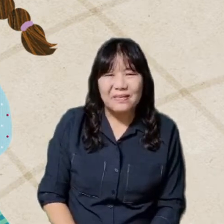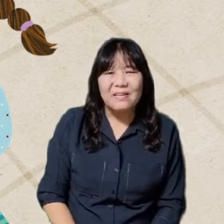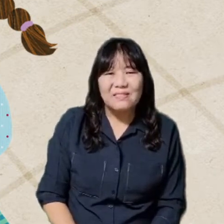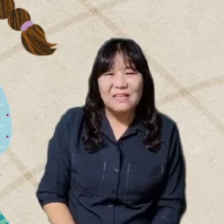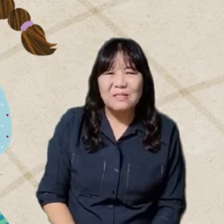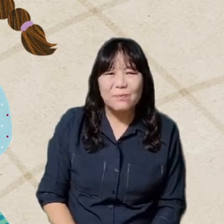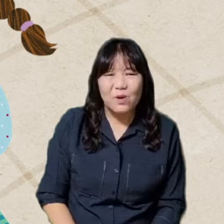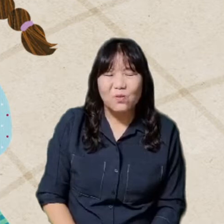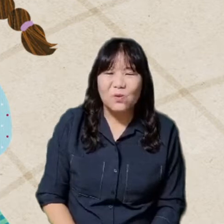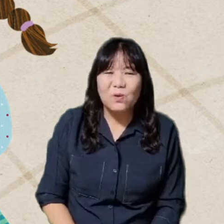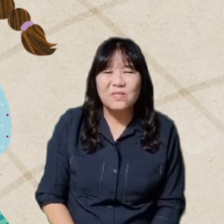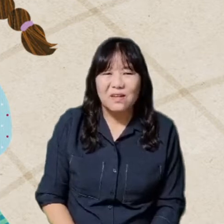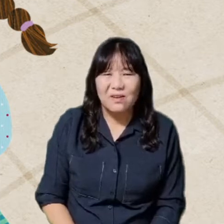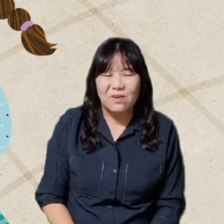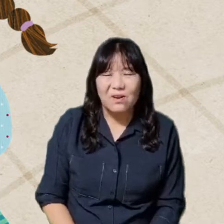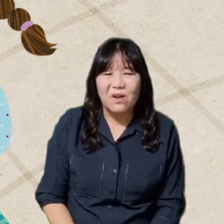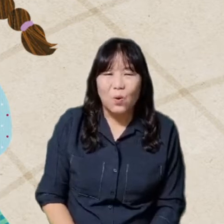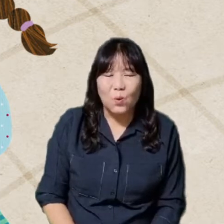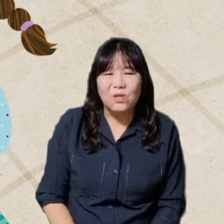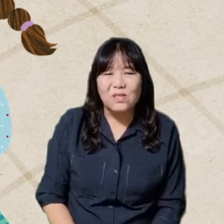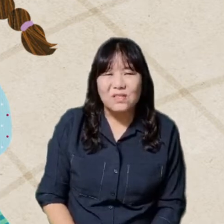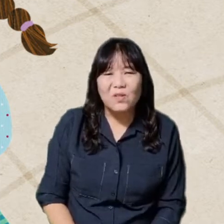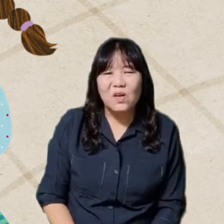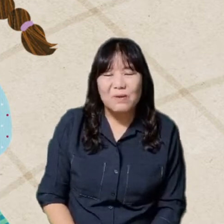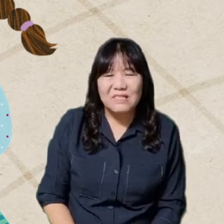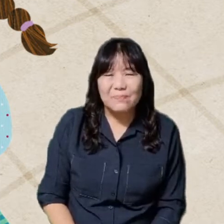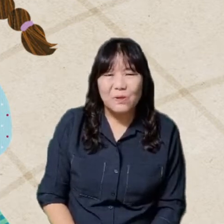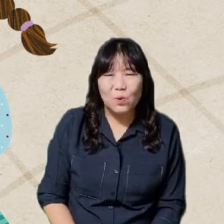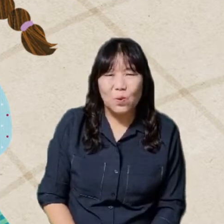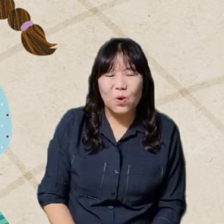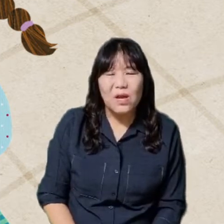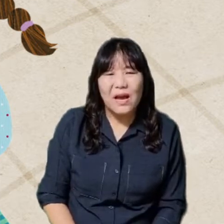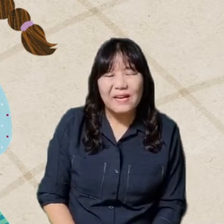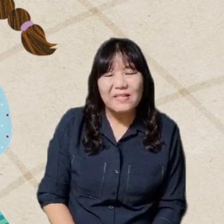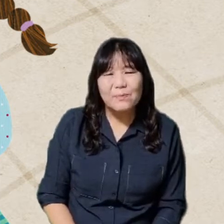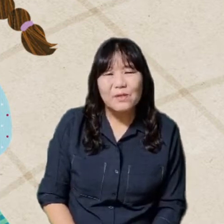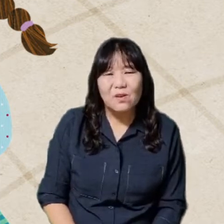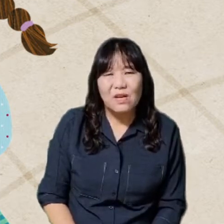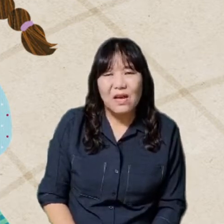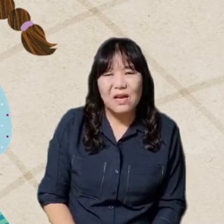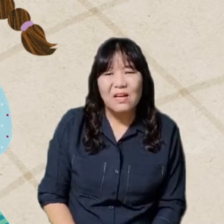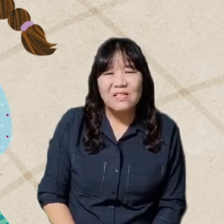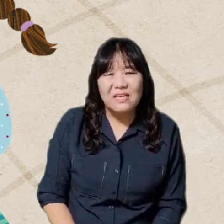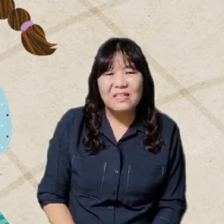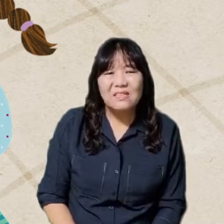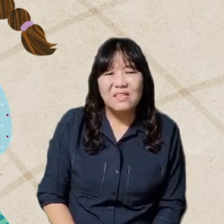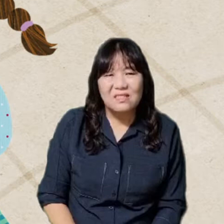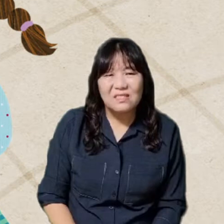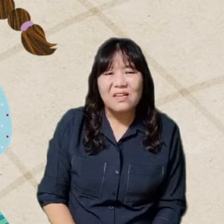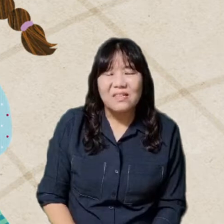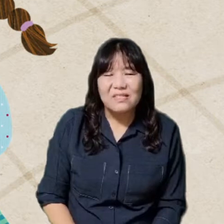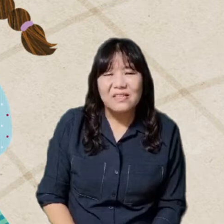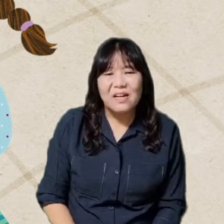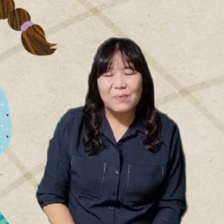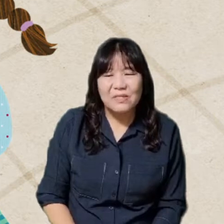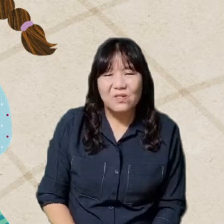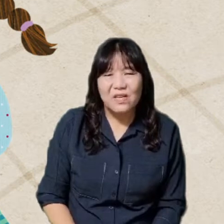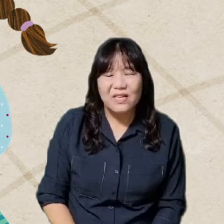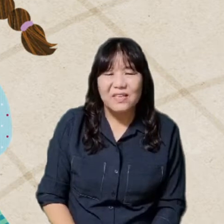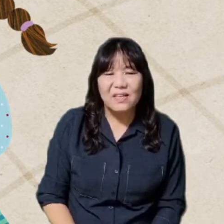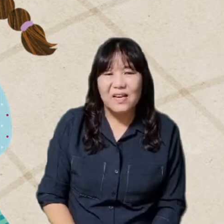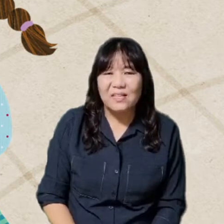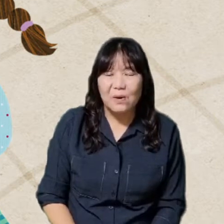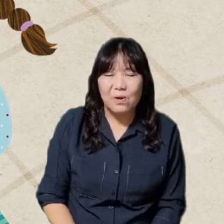아빠를 찾으며 울고 있어요. 오늘 성경 말씀에도 하나님을 떠나 길을 잃은 이스라엘